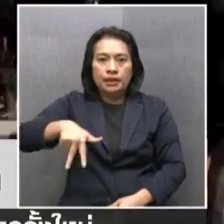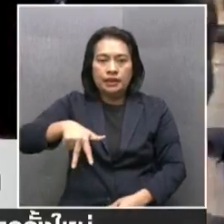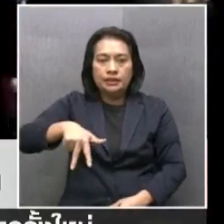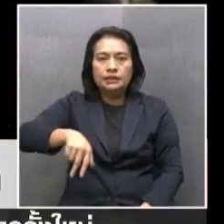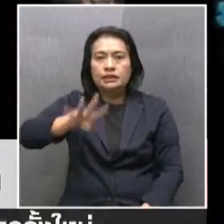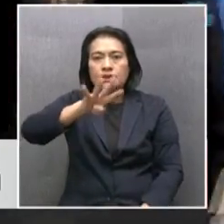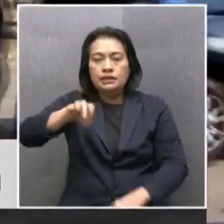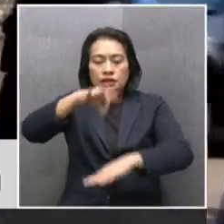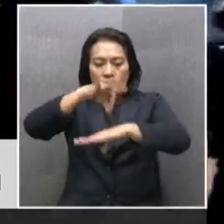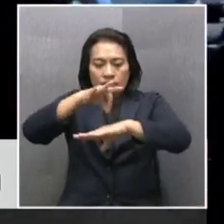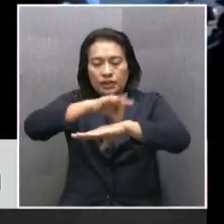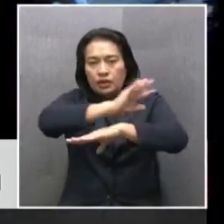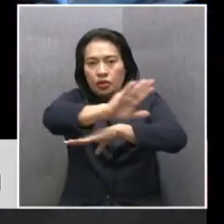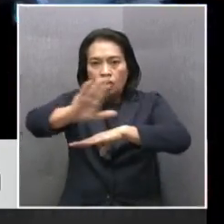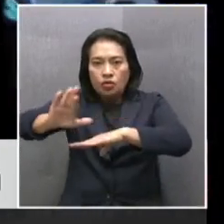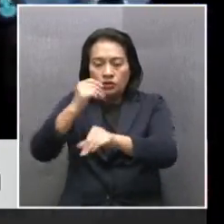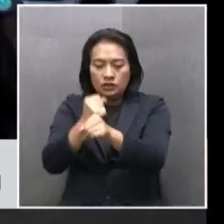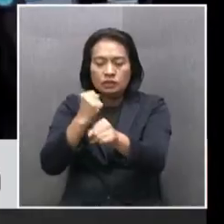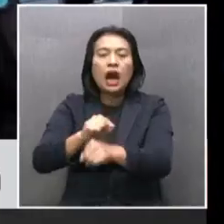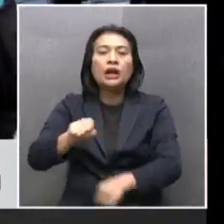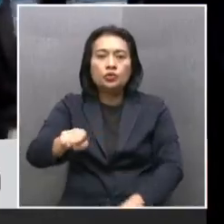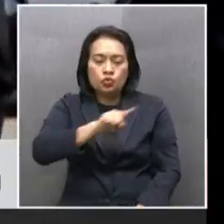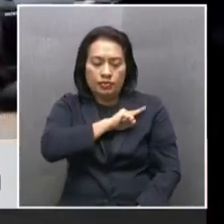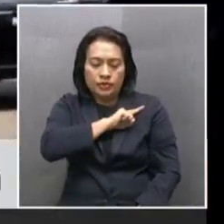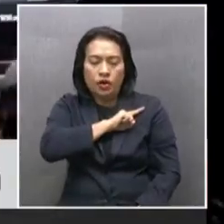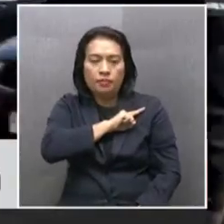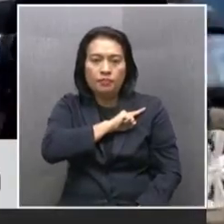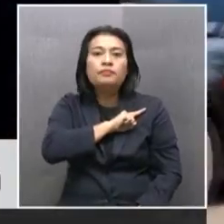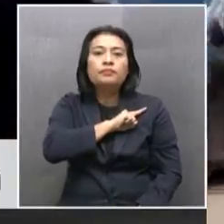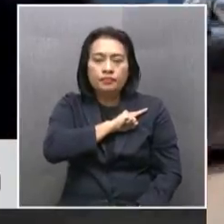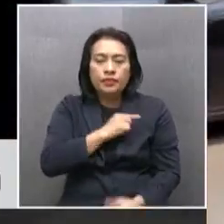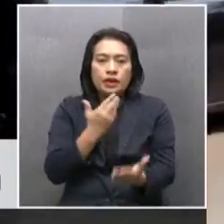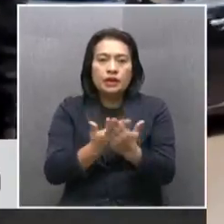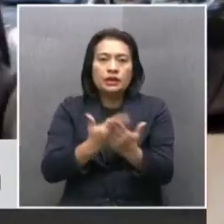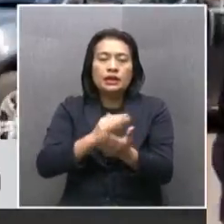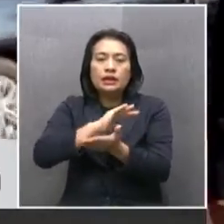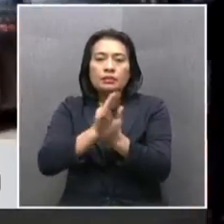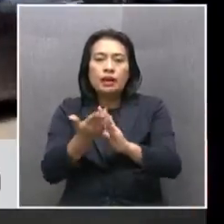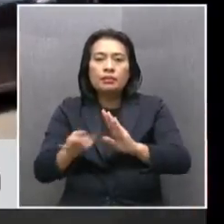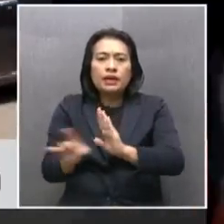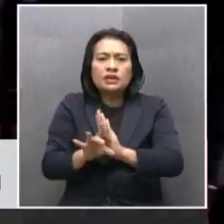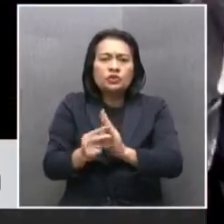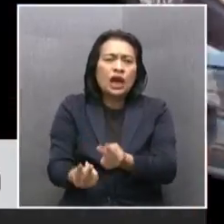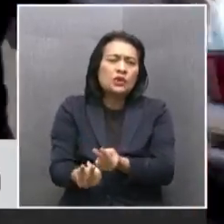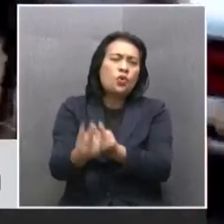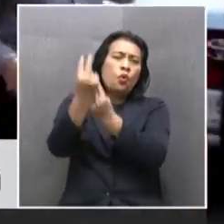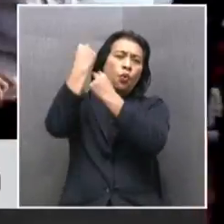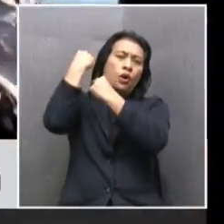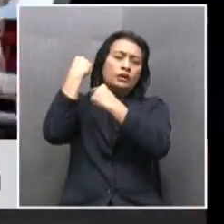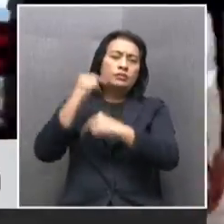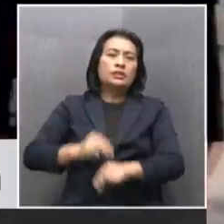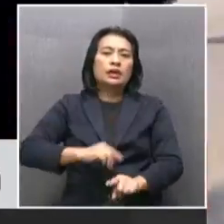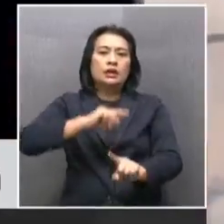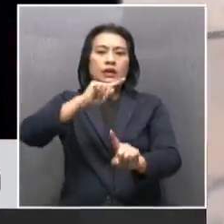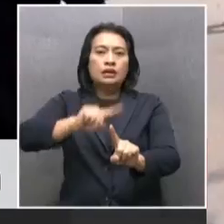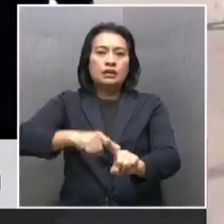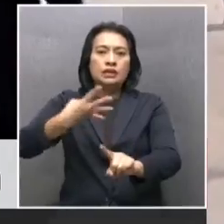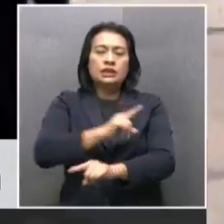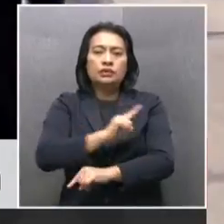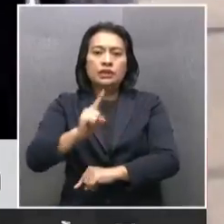13,419 อัตราด้วยกันนะครับเนื่องจากว่ามีการปรับอัตราค่าตอบแทนครั้งสุดท้ายเนี่ยย้อนกลับไปในวันที่1เมษาย